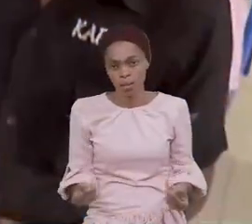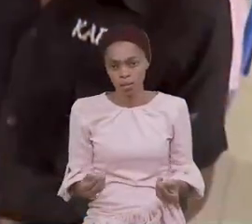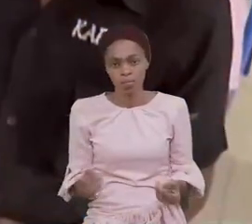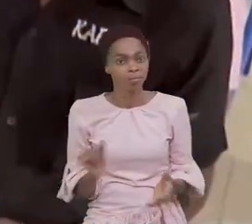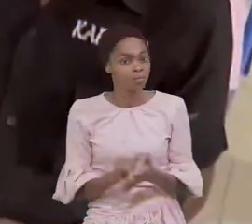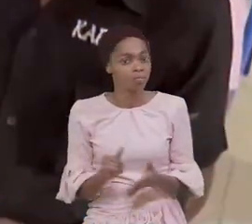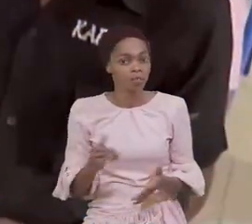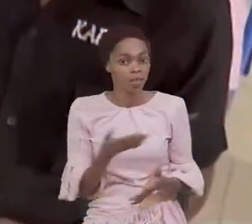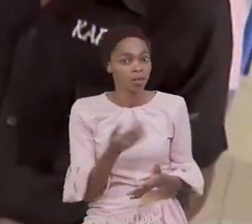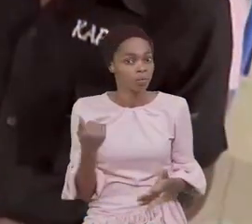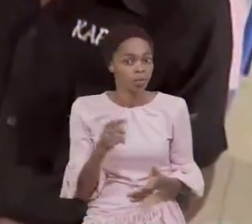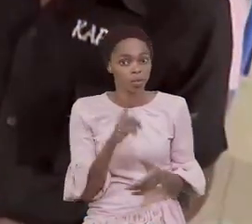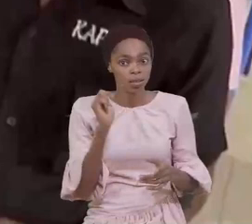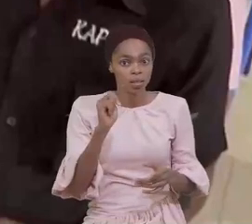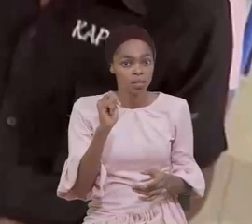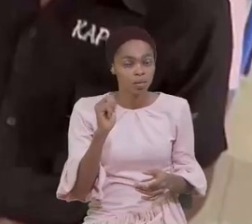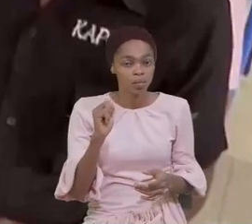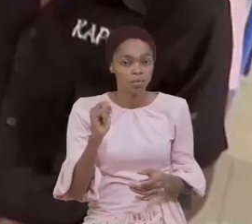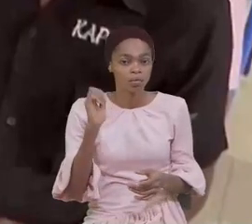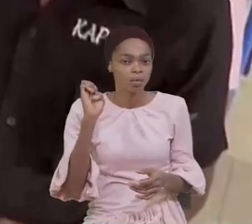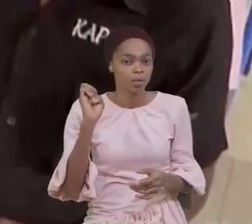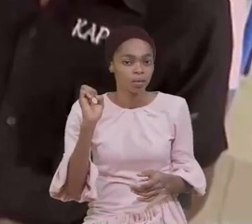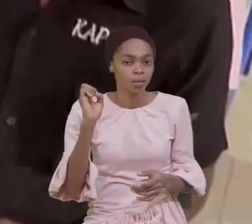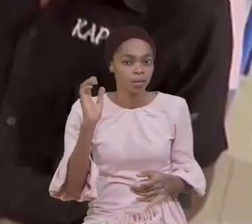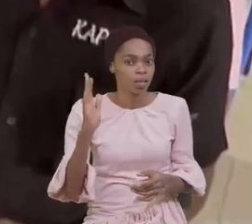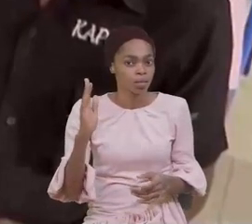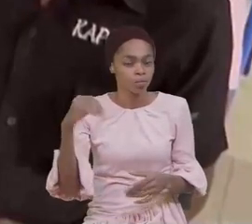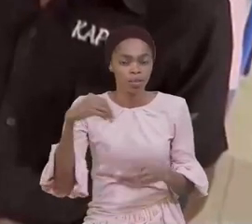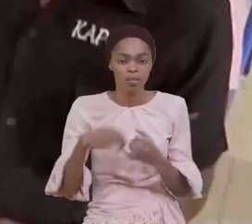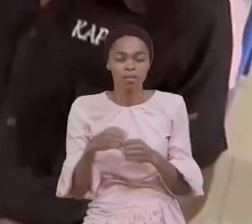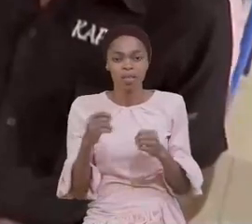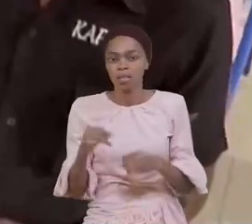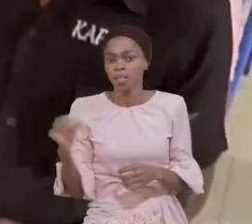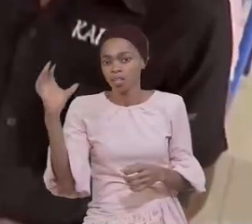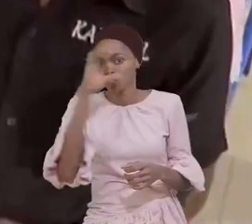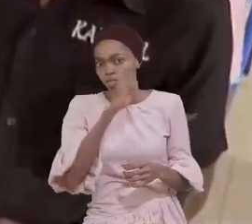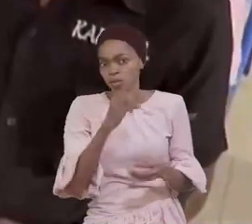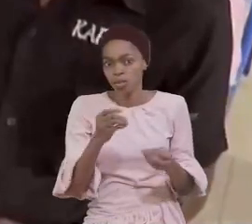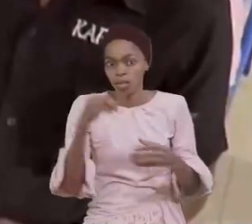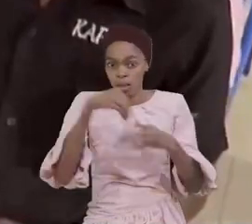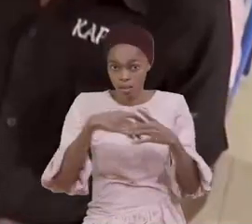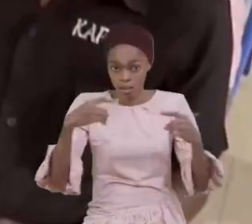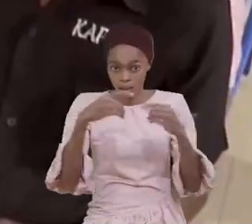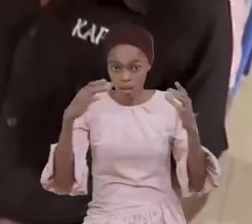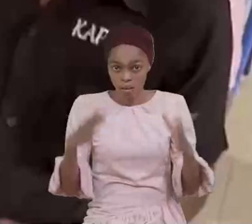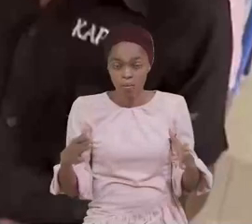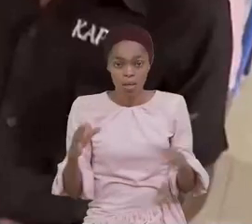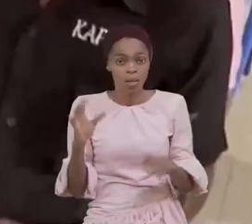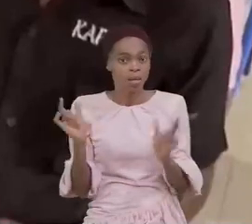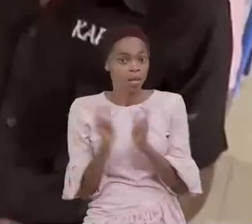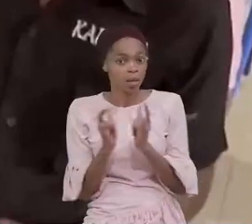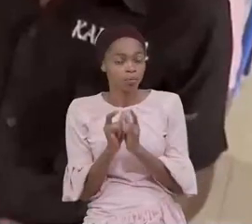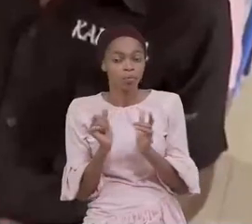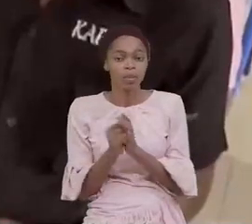Même le témoignage dans le pays étranger, le témoignage dans le camp ennemi, c'est que Dieu leur a donné le